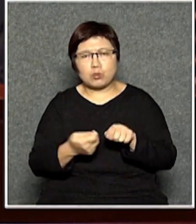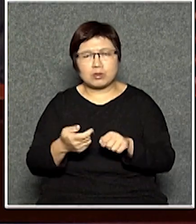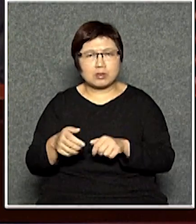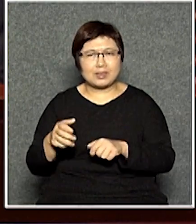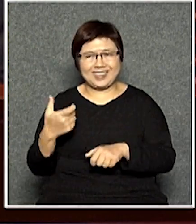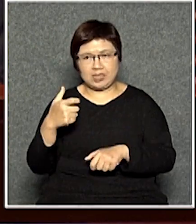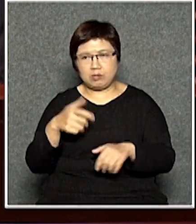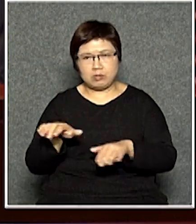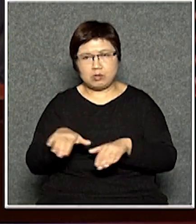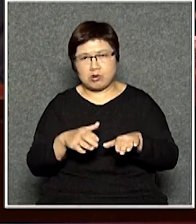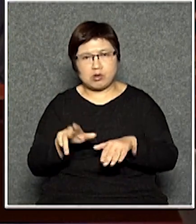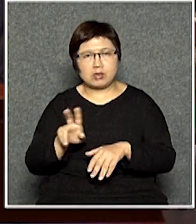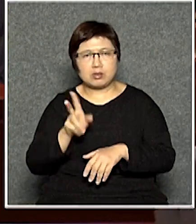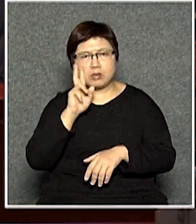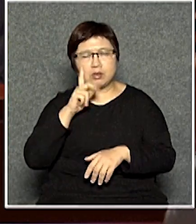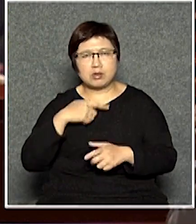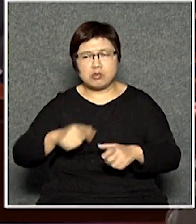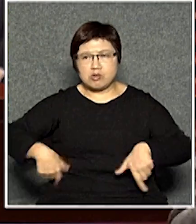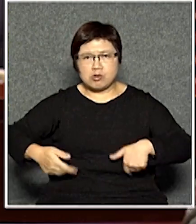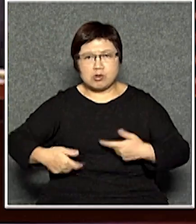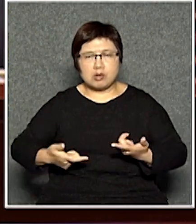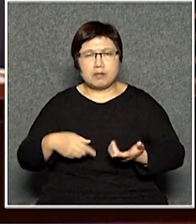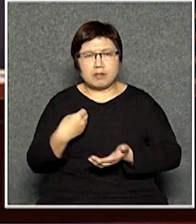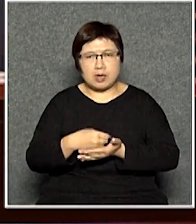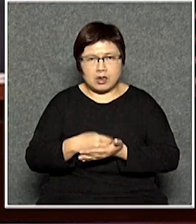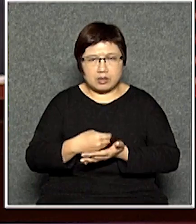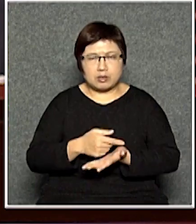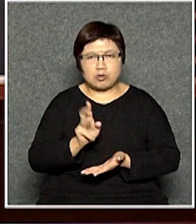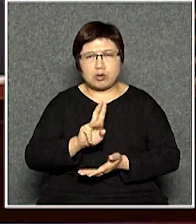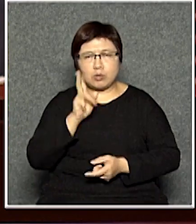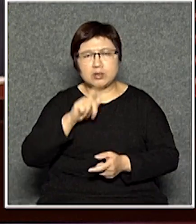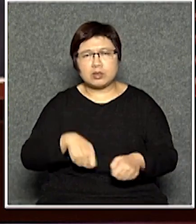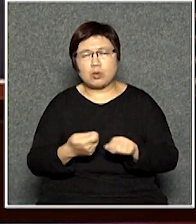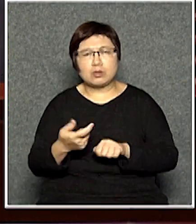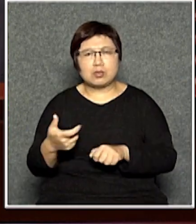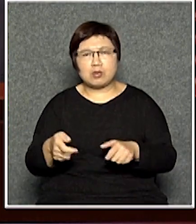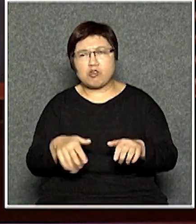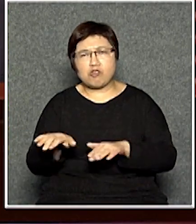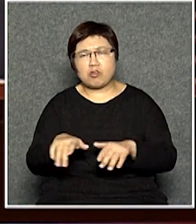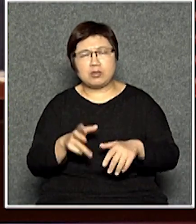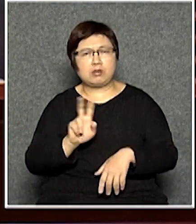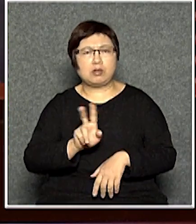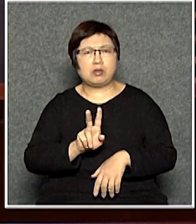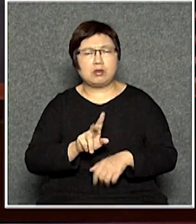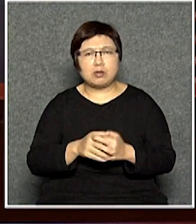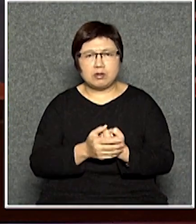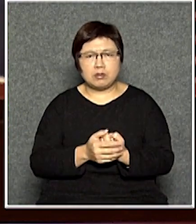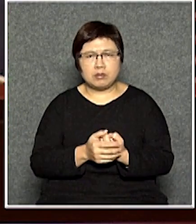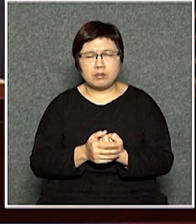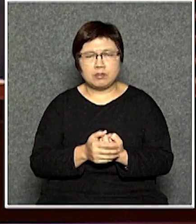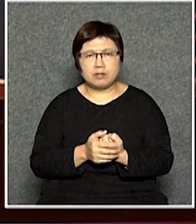亂咁用水亦都等於亂咁買水，亦都等於賭錢落海。主席，其